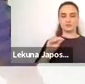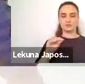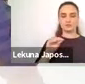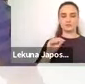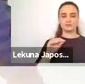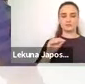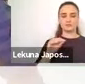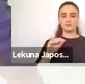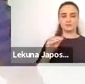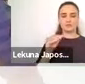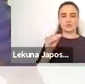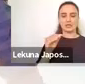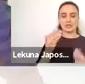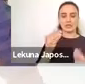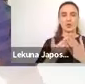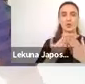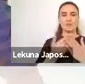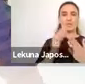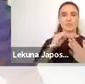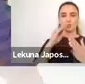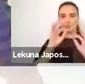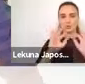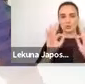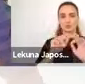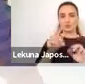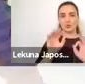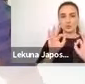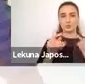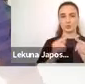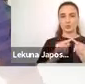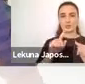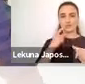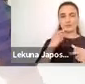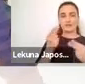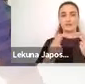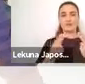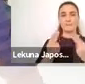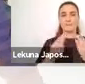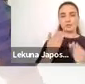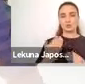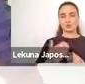ხომ ამ რეკომენდაციას მშობელს, რომ რაზეც შენ ახლა ზუსტად ისაუბრე, რომ